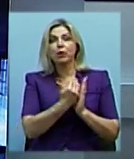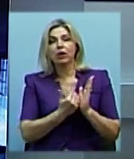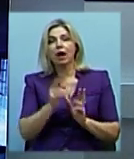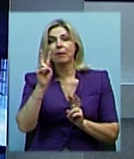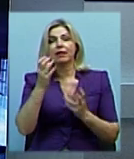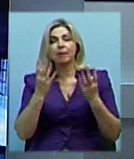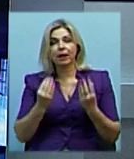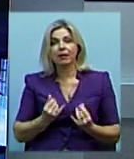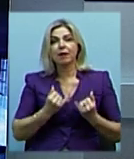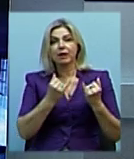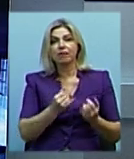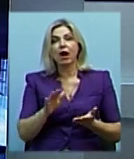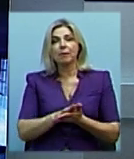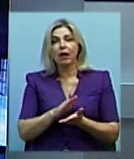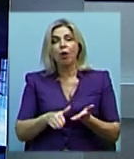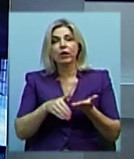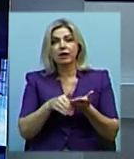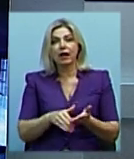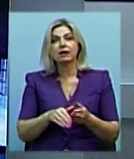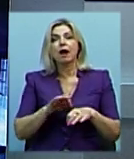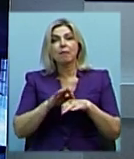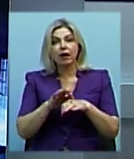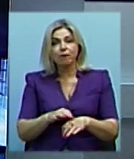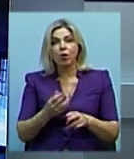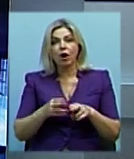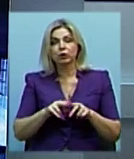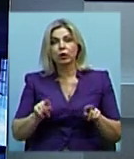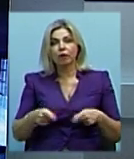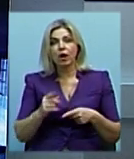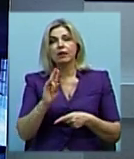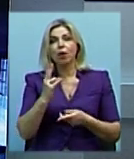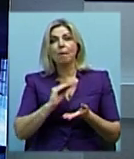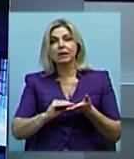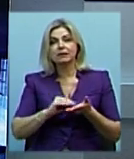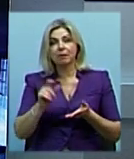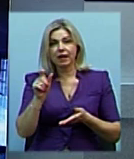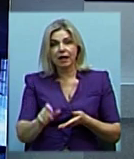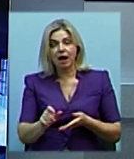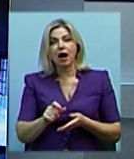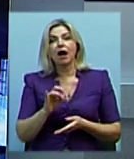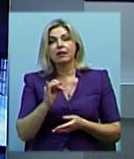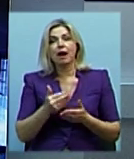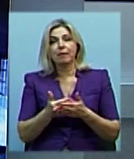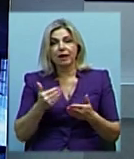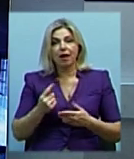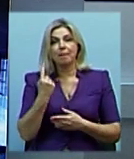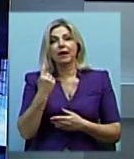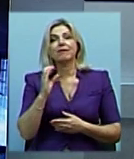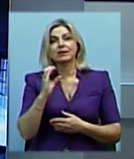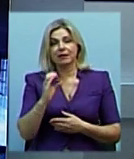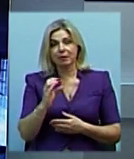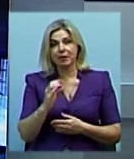дня» присвячений благодійному марафону, який влаштувала миколаївська письменниця Ангеліна Крихелі напередодні 1